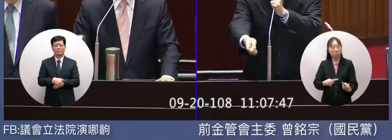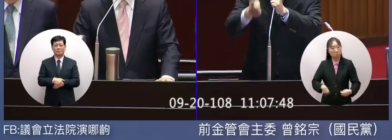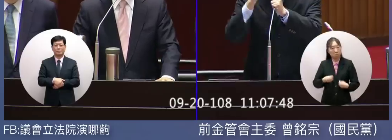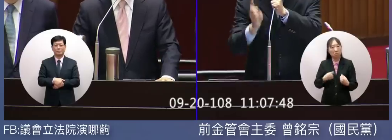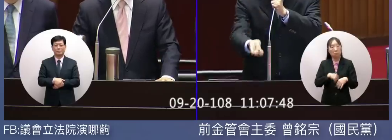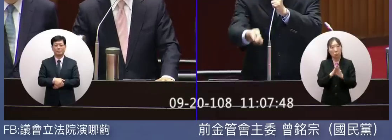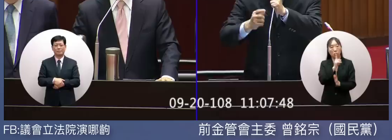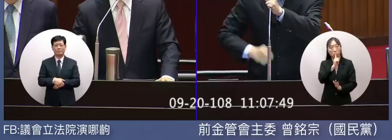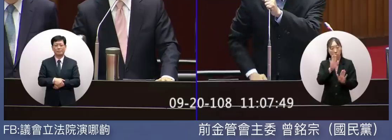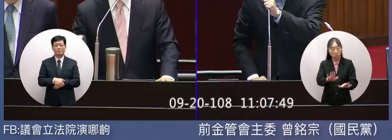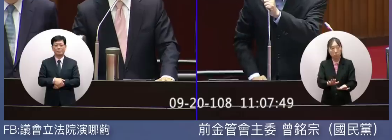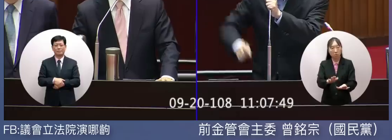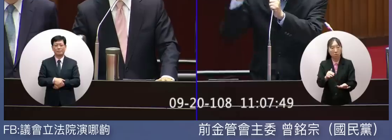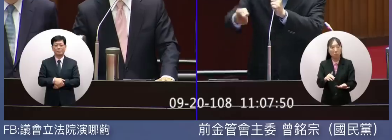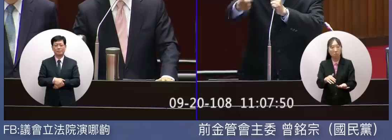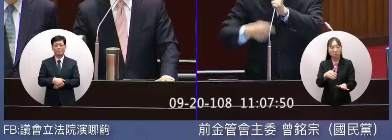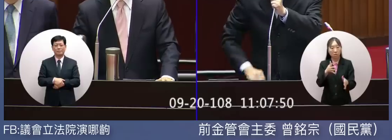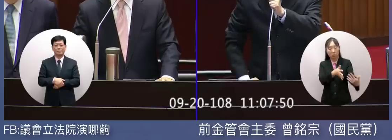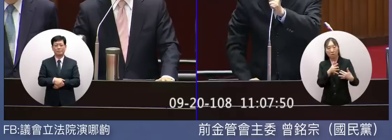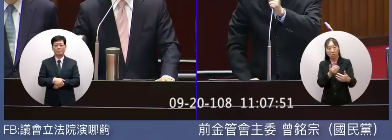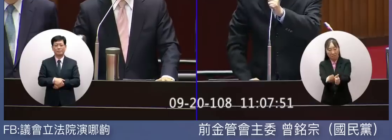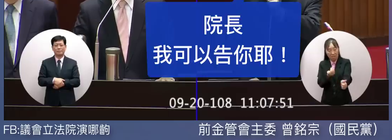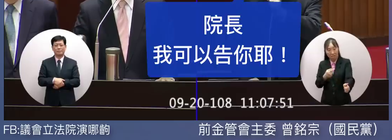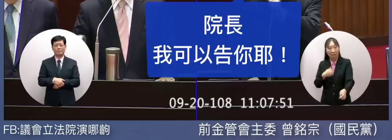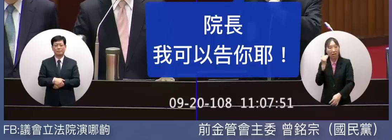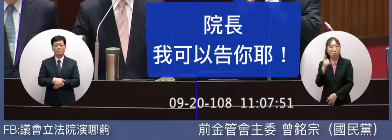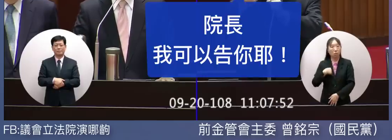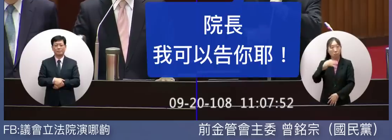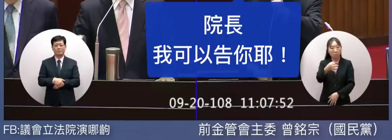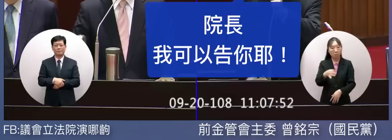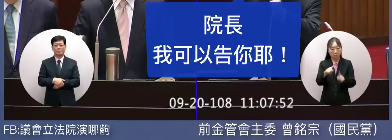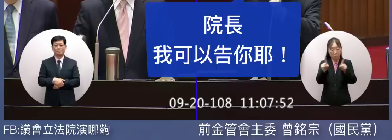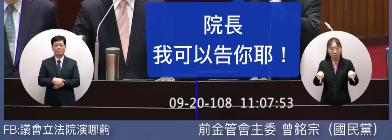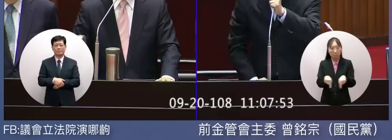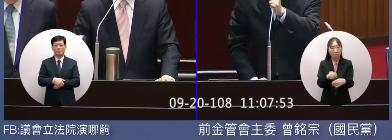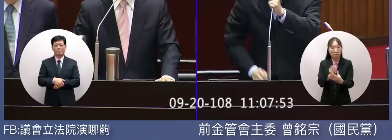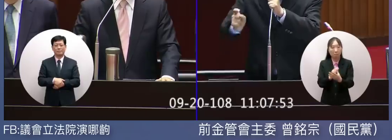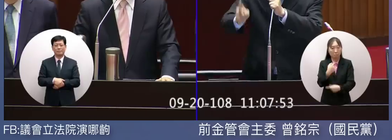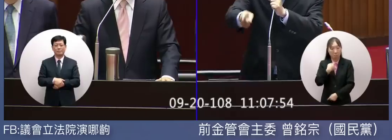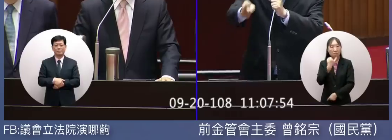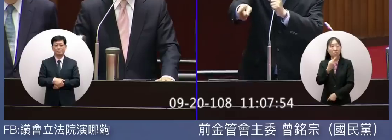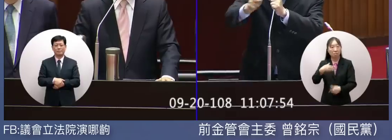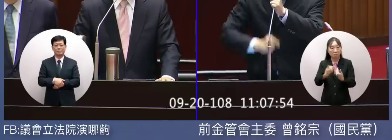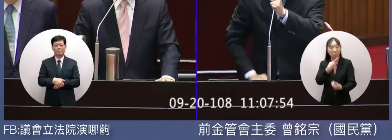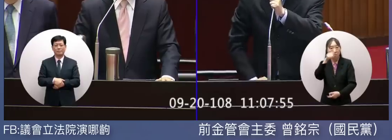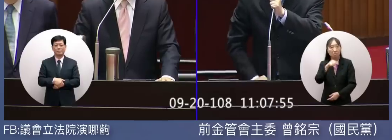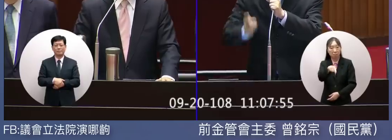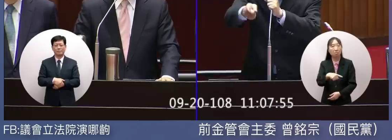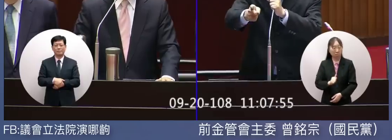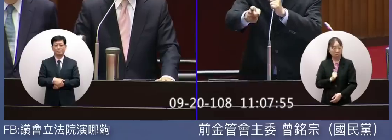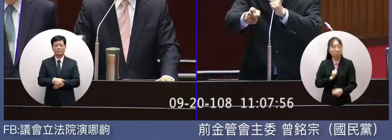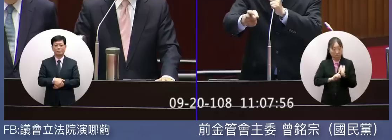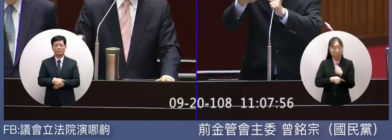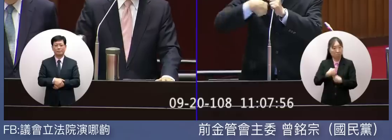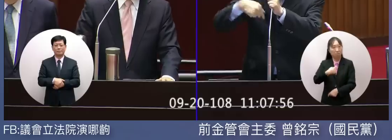假设今天在执行之前，我去买了一张股票，院长，我可以告你哎，我就讲依法正法哦，我